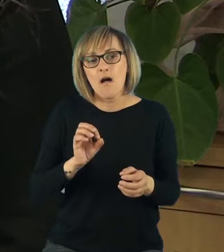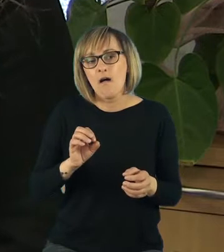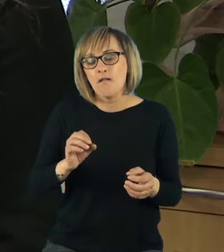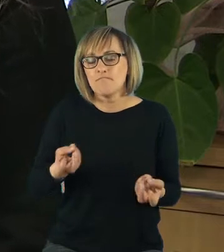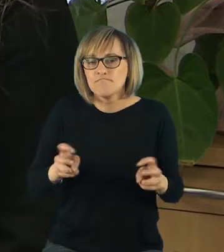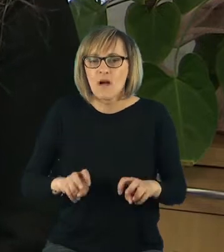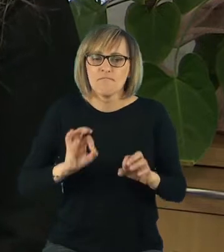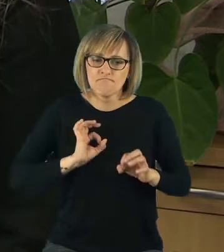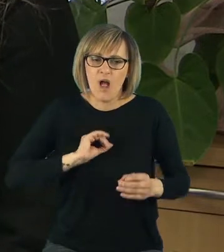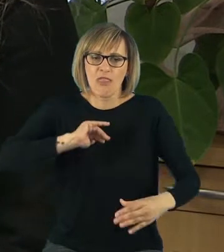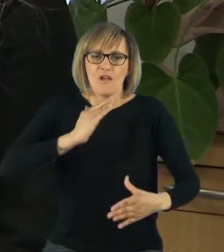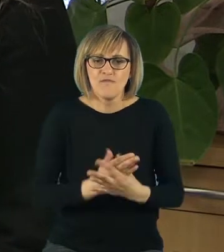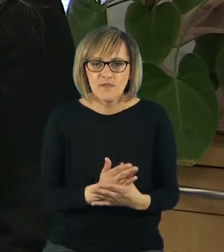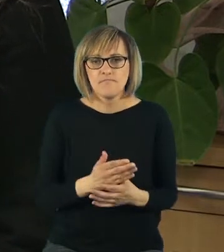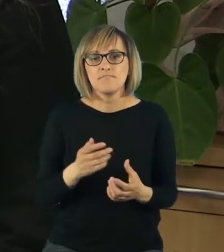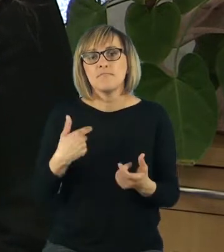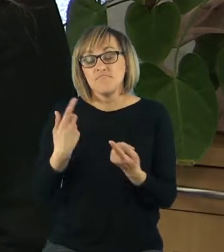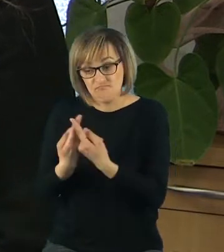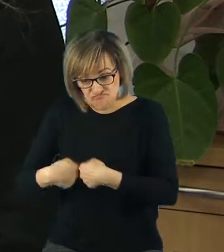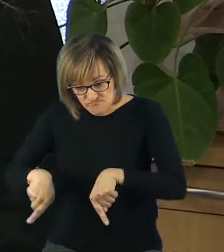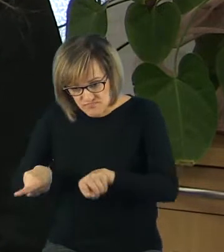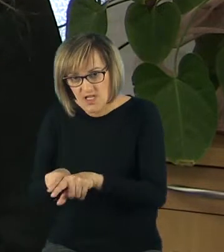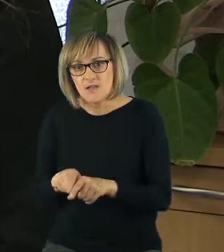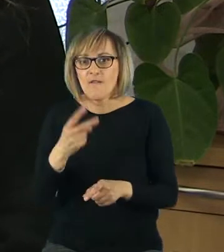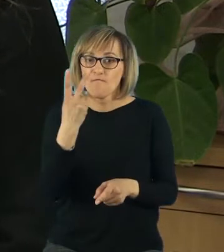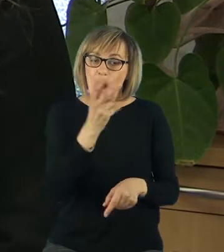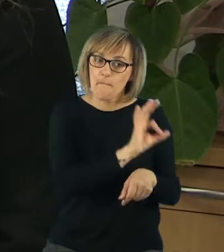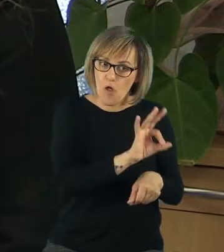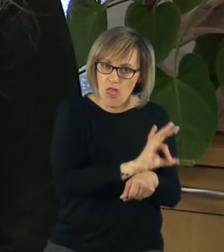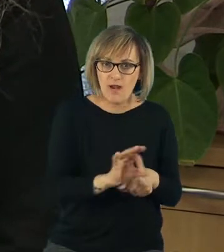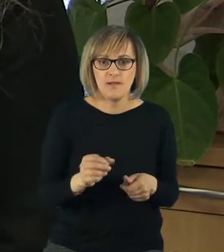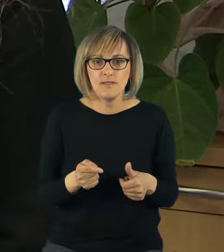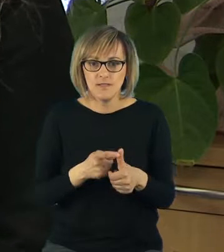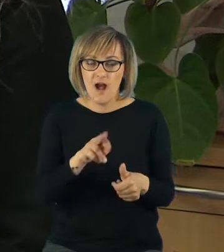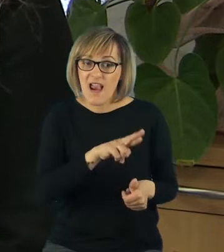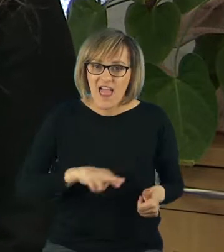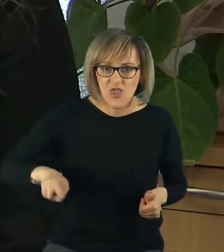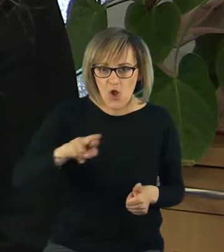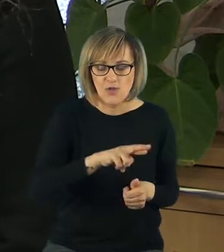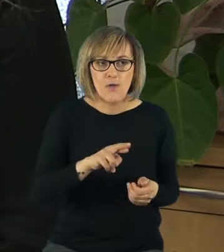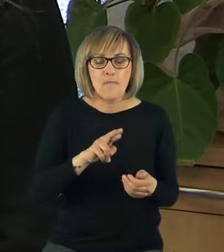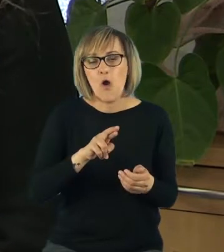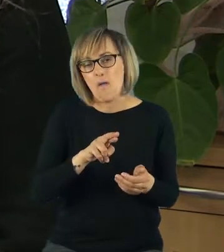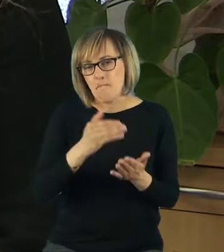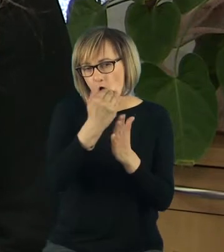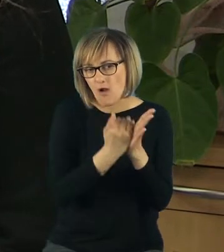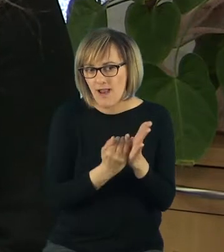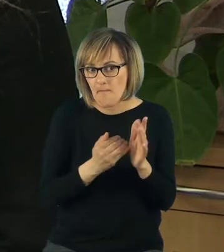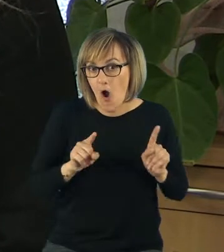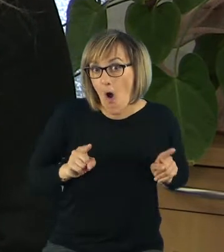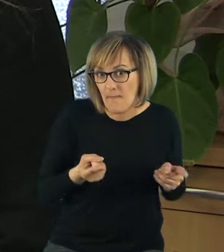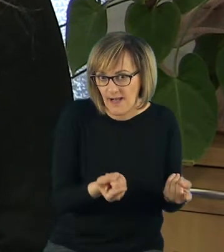gospodarczej. Realizujemy to w ramach dwóch projektów, regionalny program operacyjny i w ramach